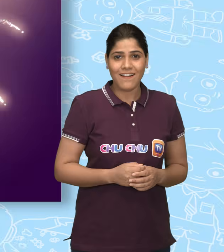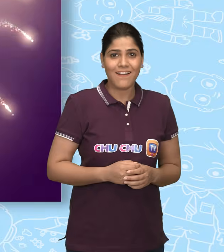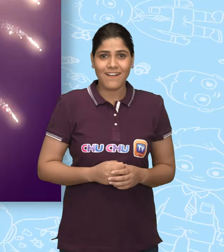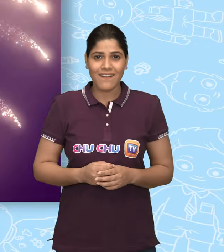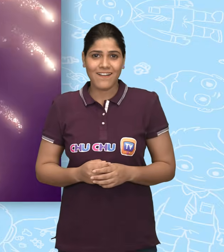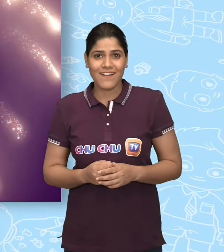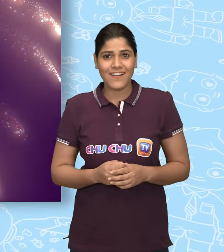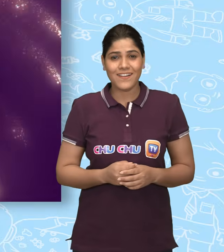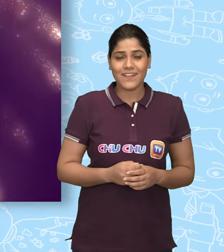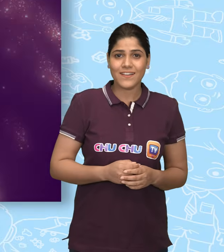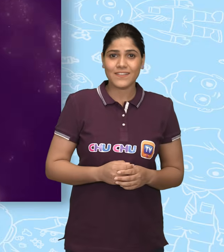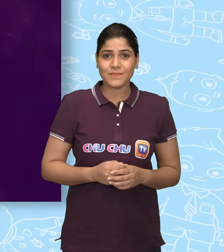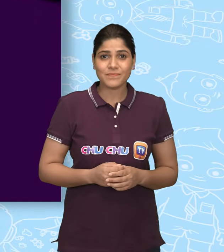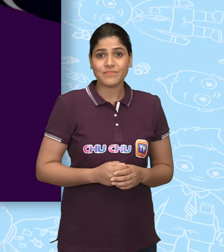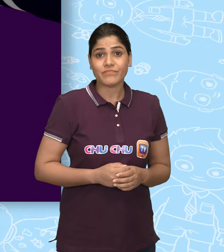सरप्राइज!